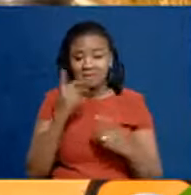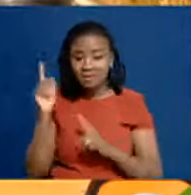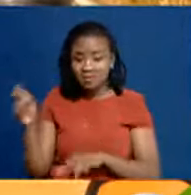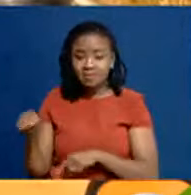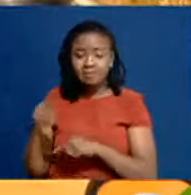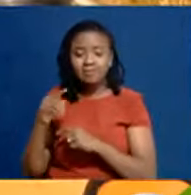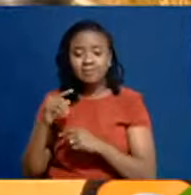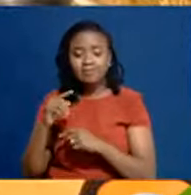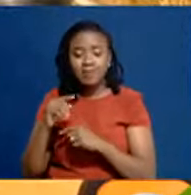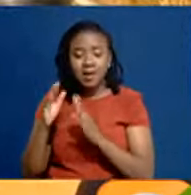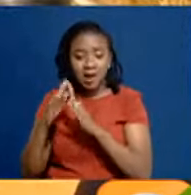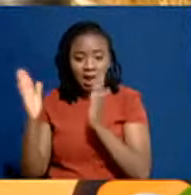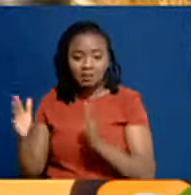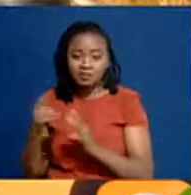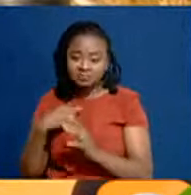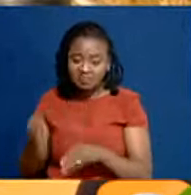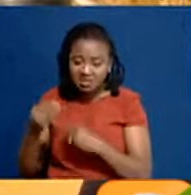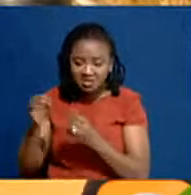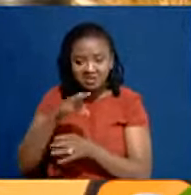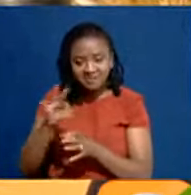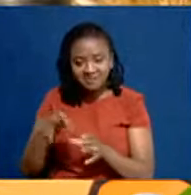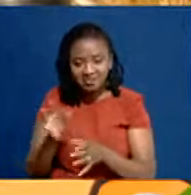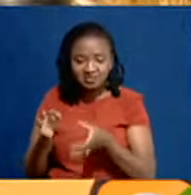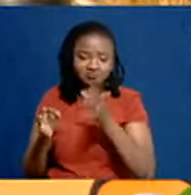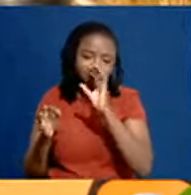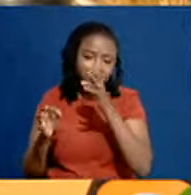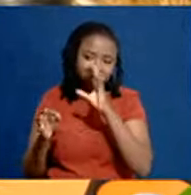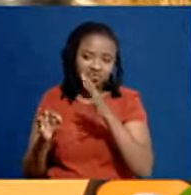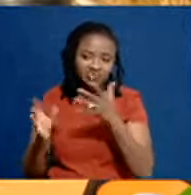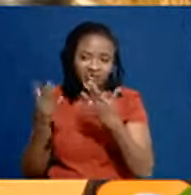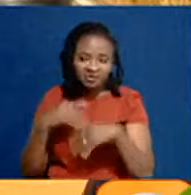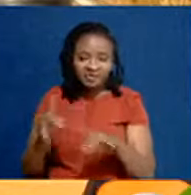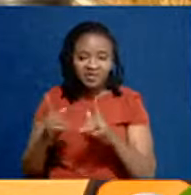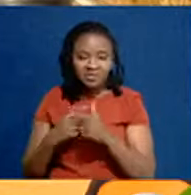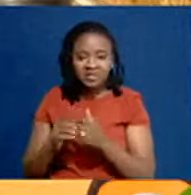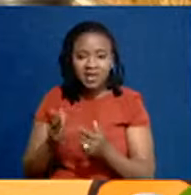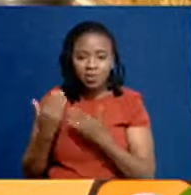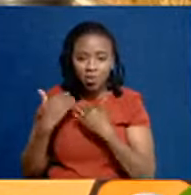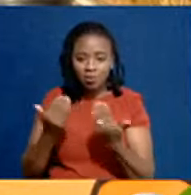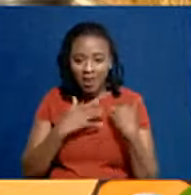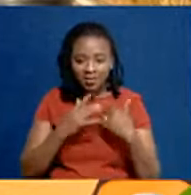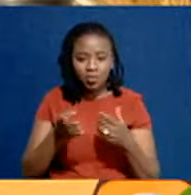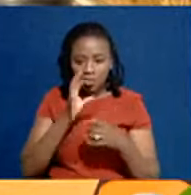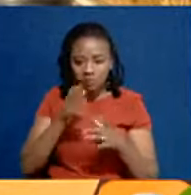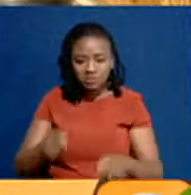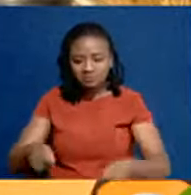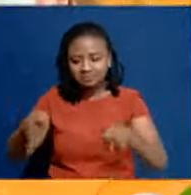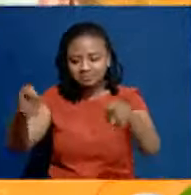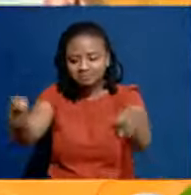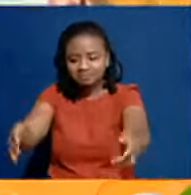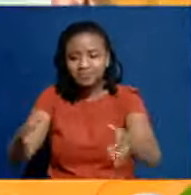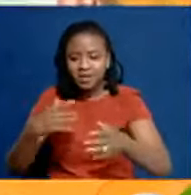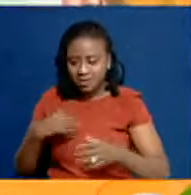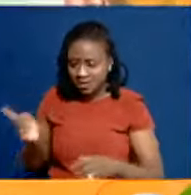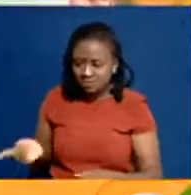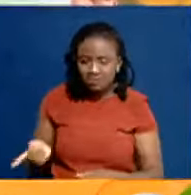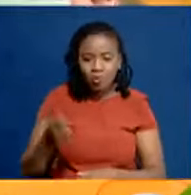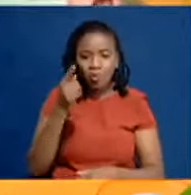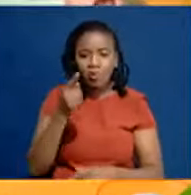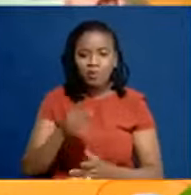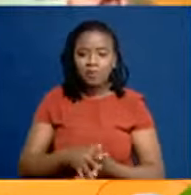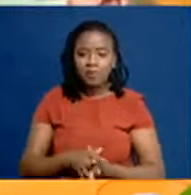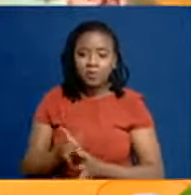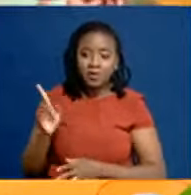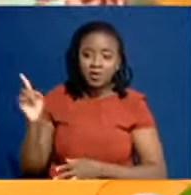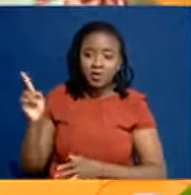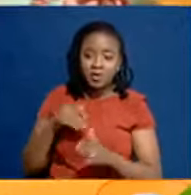nyumbani. Akakuja nikampatia chai, akakunywa na nikamwekea maji akaenda kwa mbapo akaoga. Timothy Wambua, the